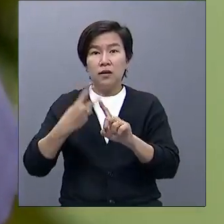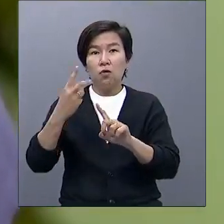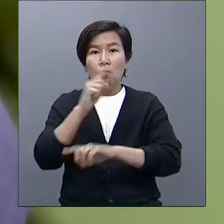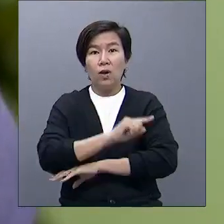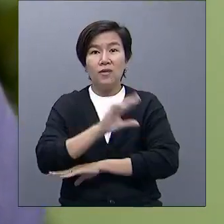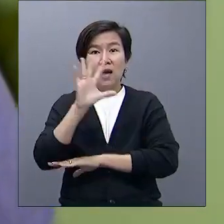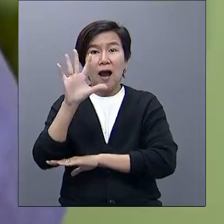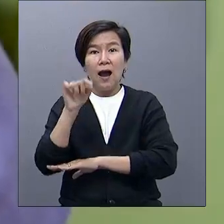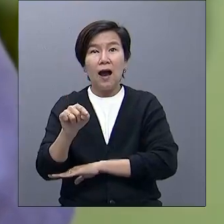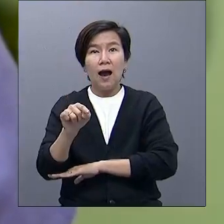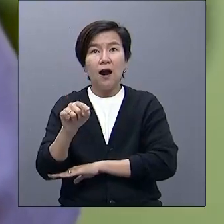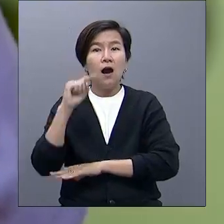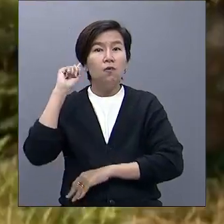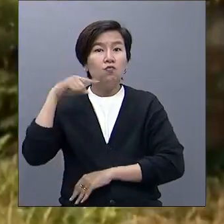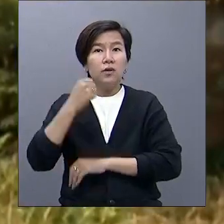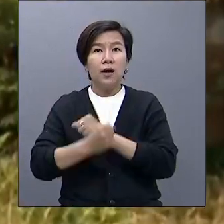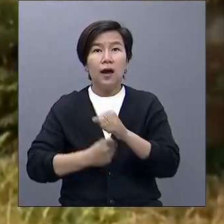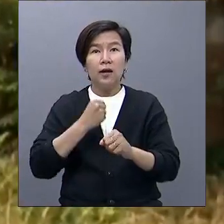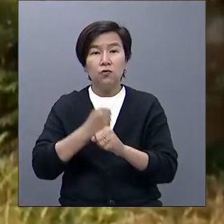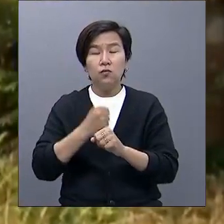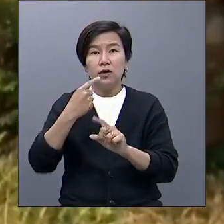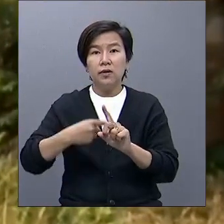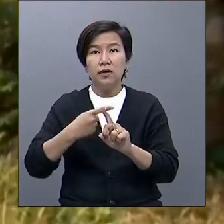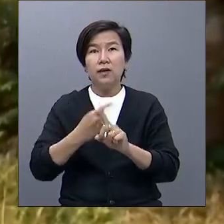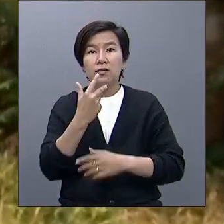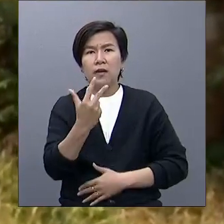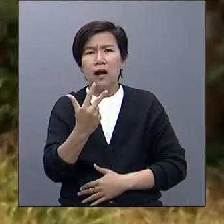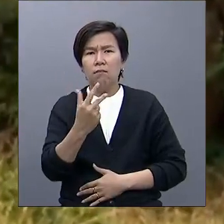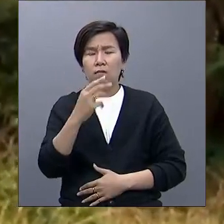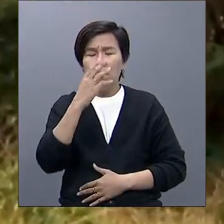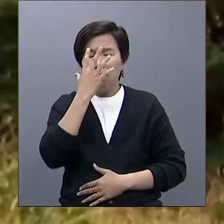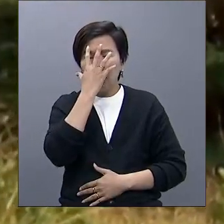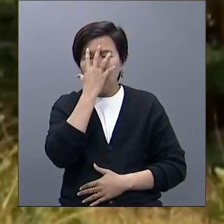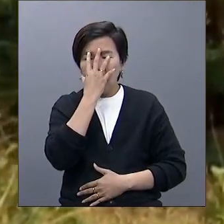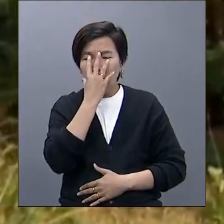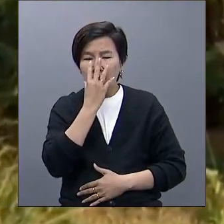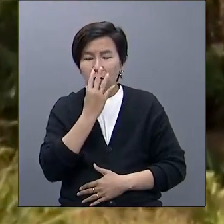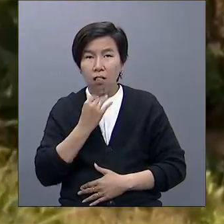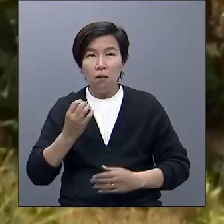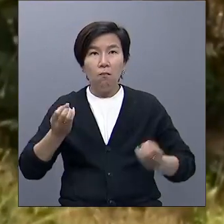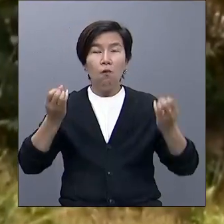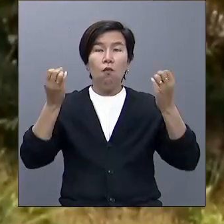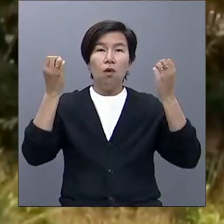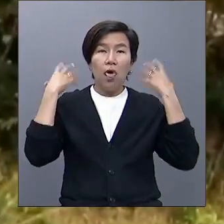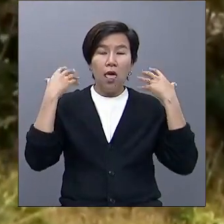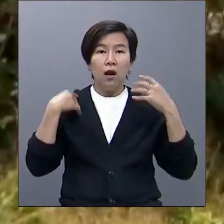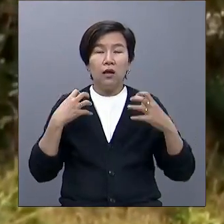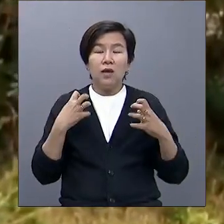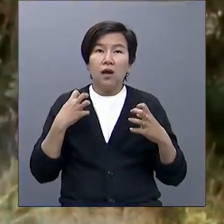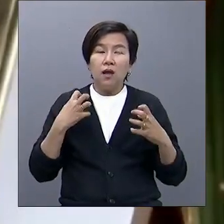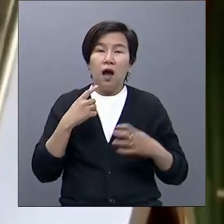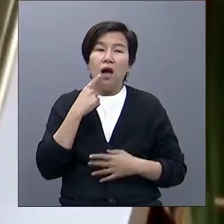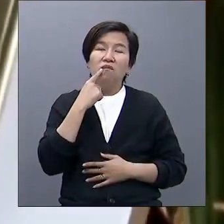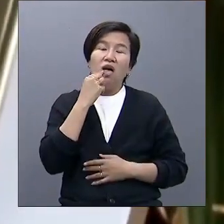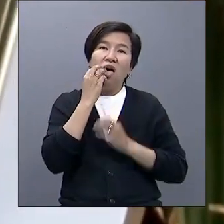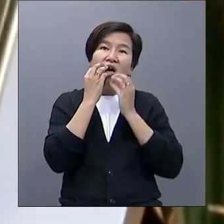นี่เองสุนัษเพชนมีอายุ 3 เดือนก็เริม AGAINไม่มเรียวแรง มีการชัดกรเก็น้ำลายฟูมิป